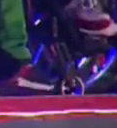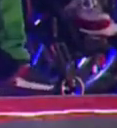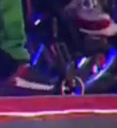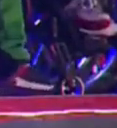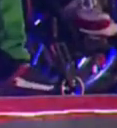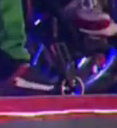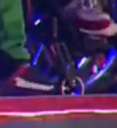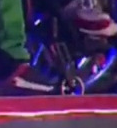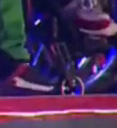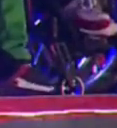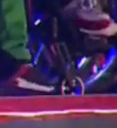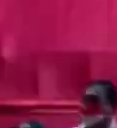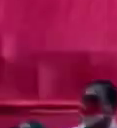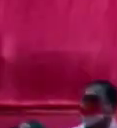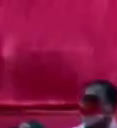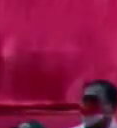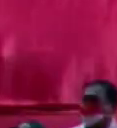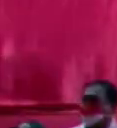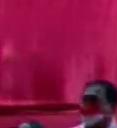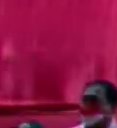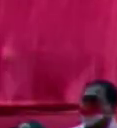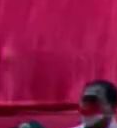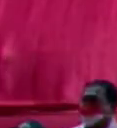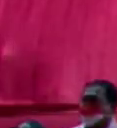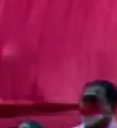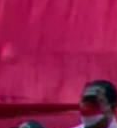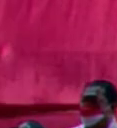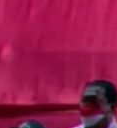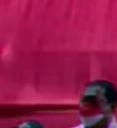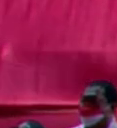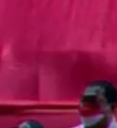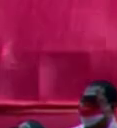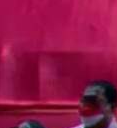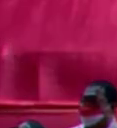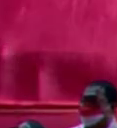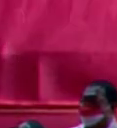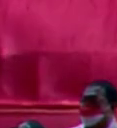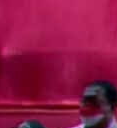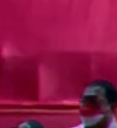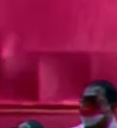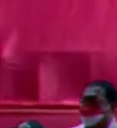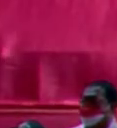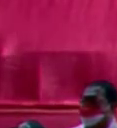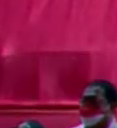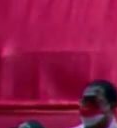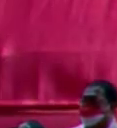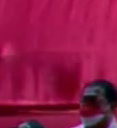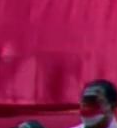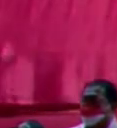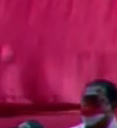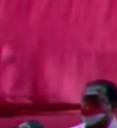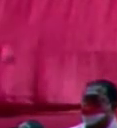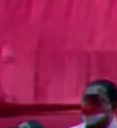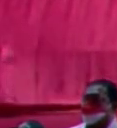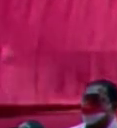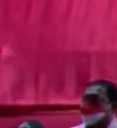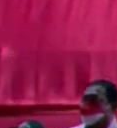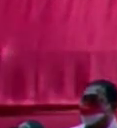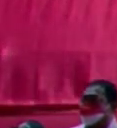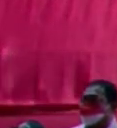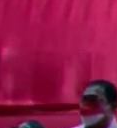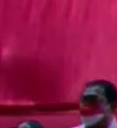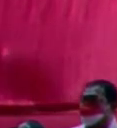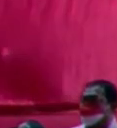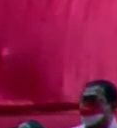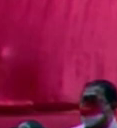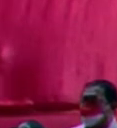Hai Mohon maaf bila ada kata-kata saya yang kurang berkenan biarlah Tuhan yang selalu membimbing dan melindungi